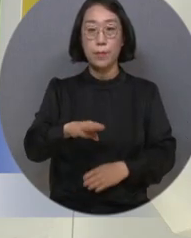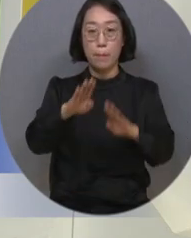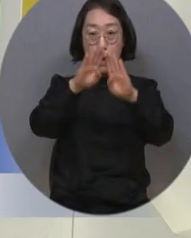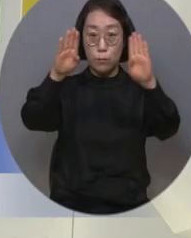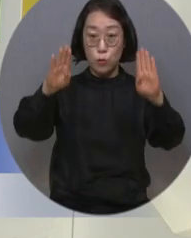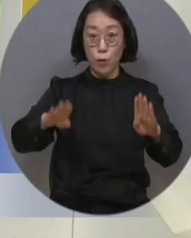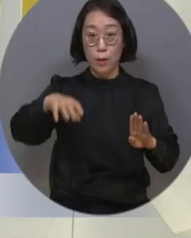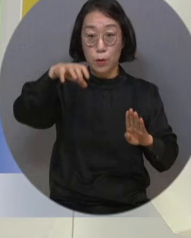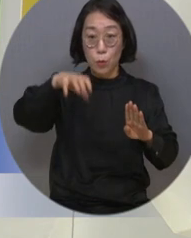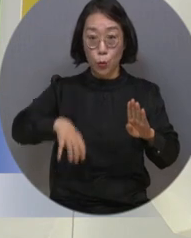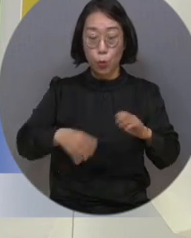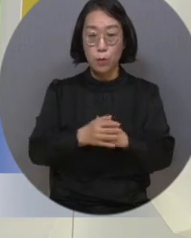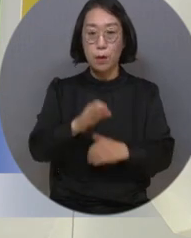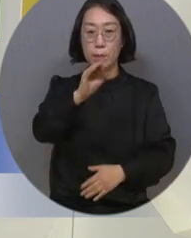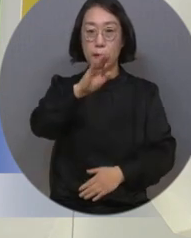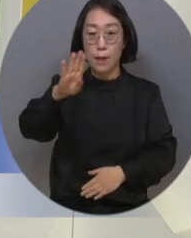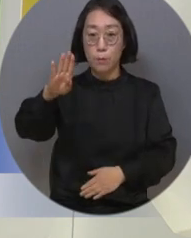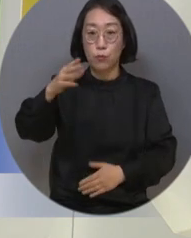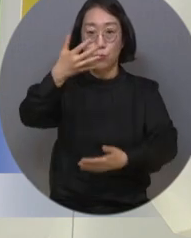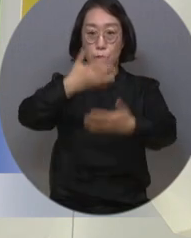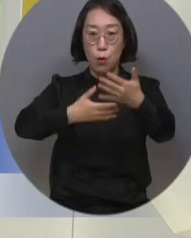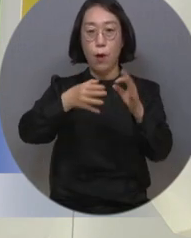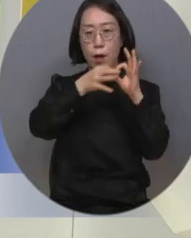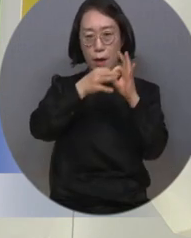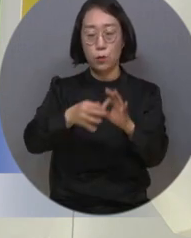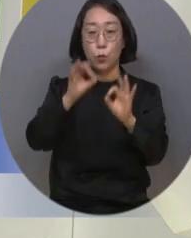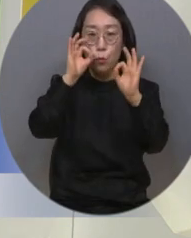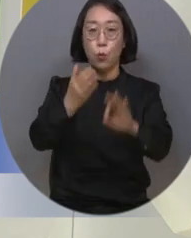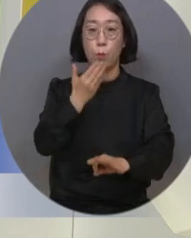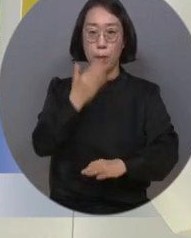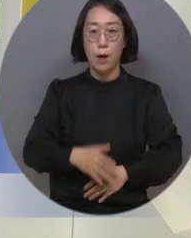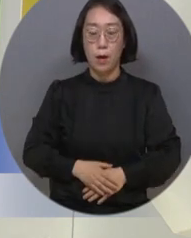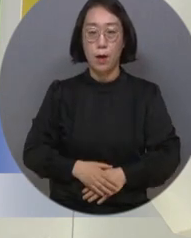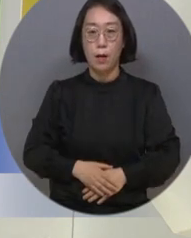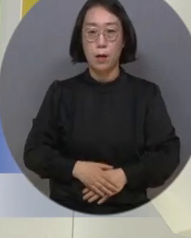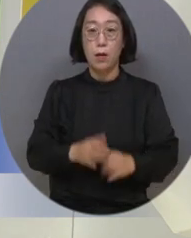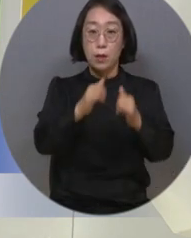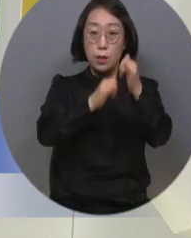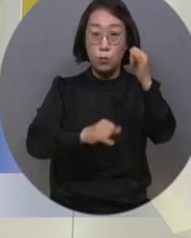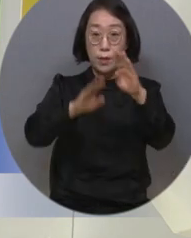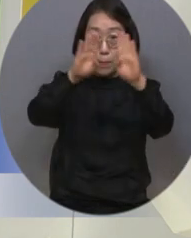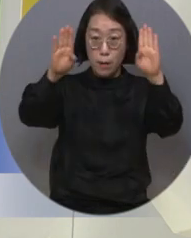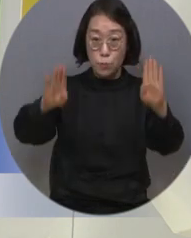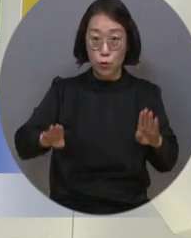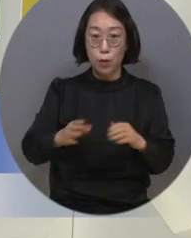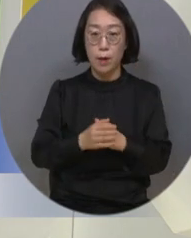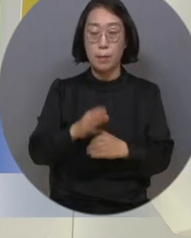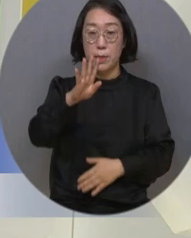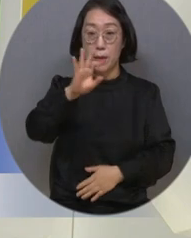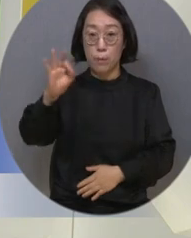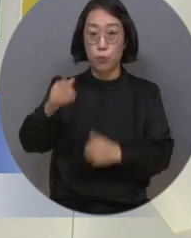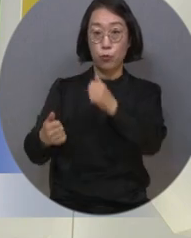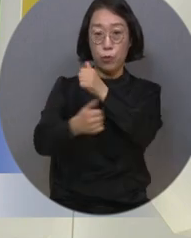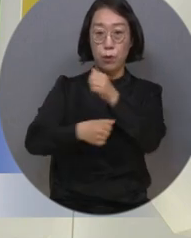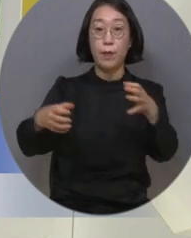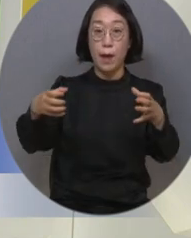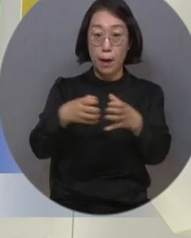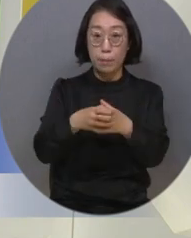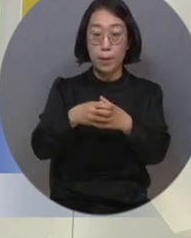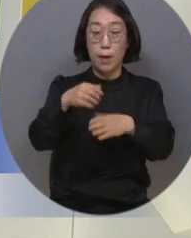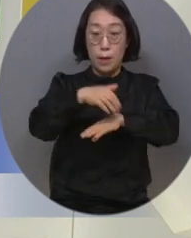베리어프리 영화관이 올해도 이어집니다 서울역사박물관은 베리어풀이 위원회와 협력해 지난